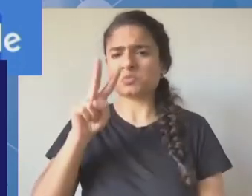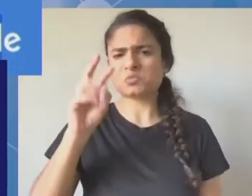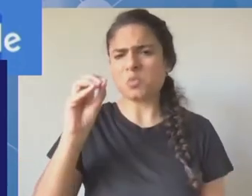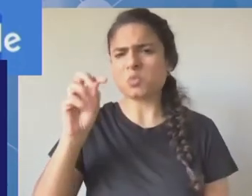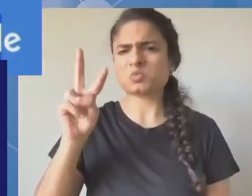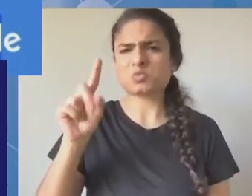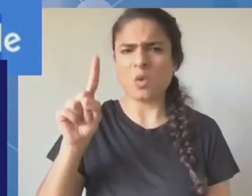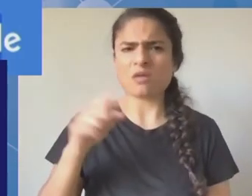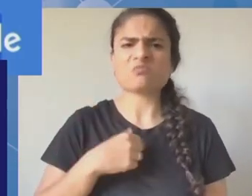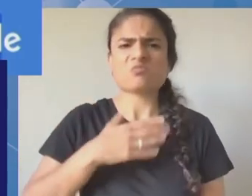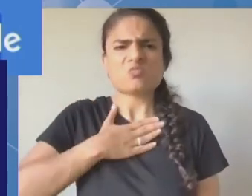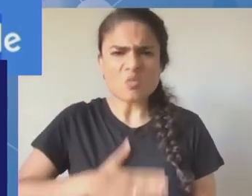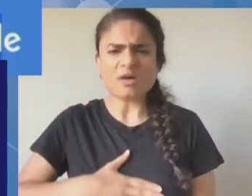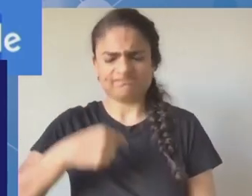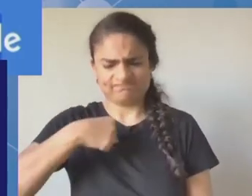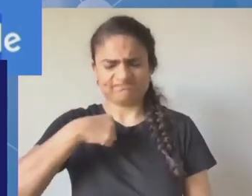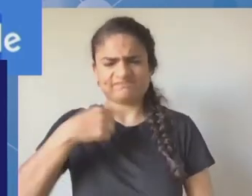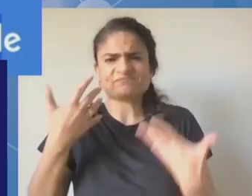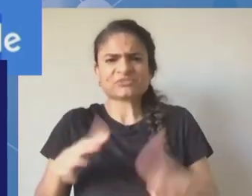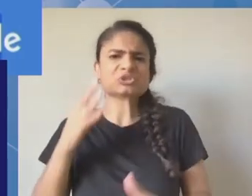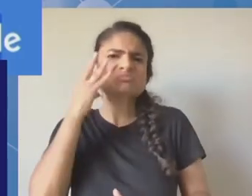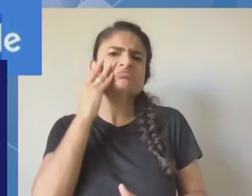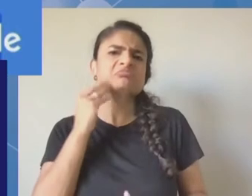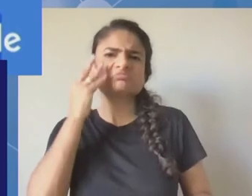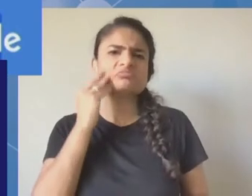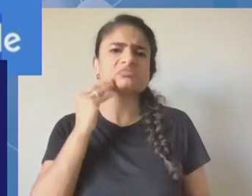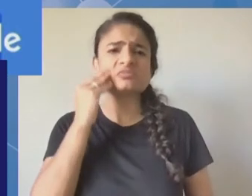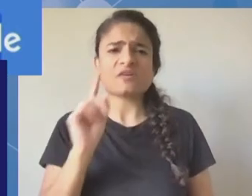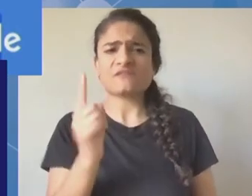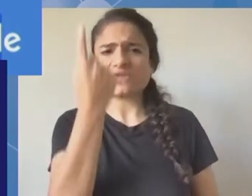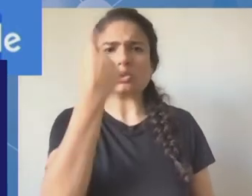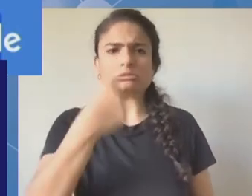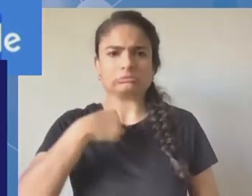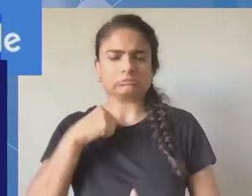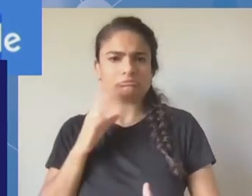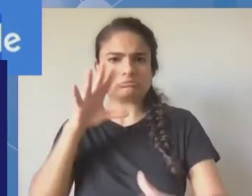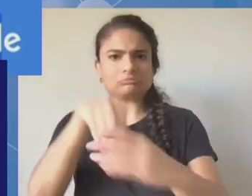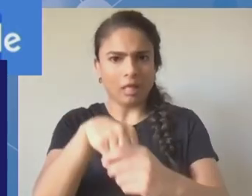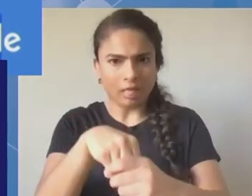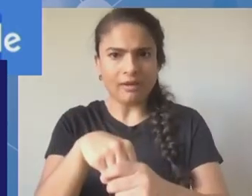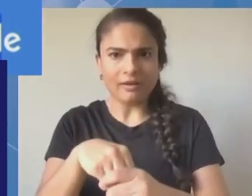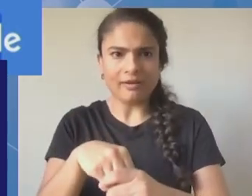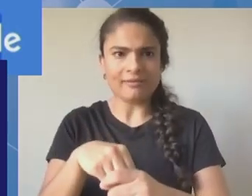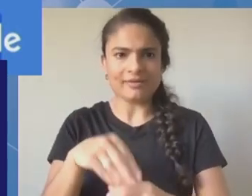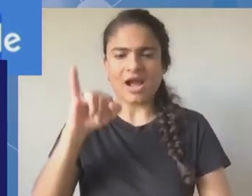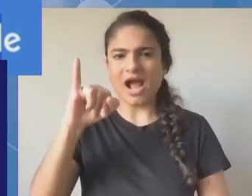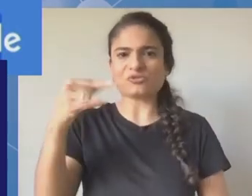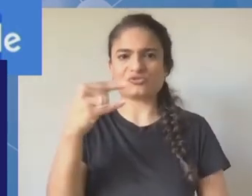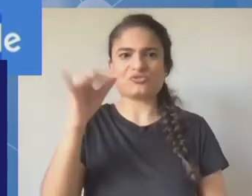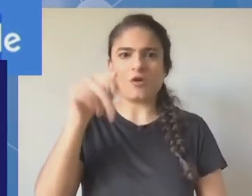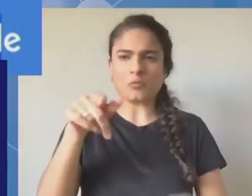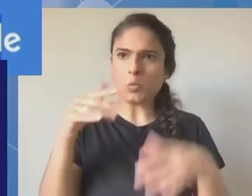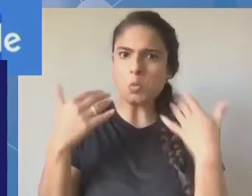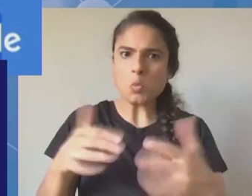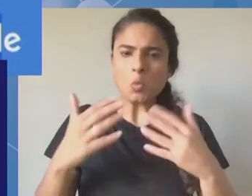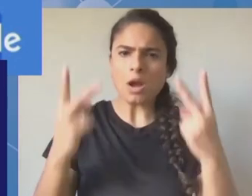的个人的一些经验的吧，也同时也要感谢这个论坛的吧，我能够参与